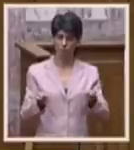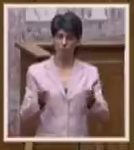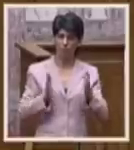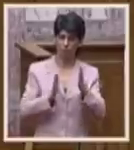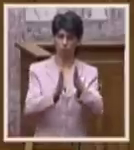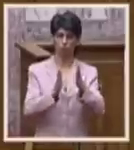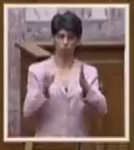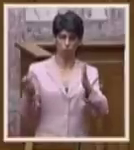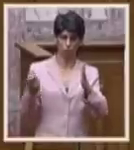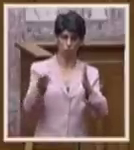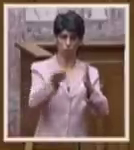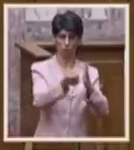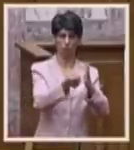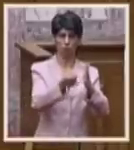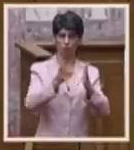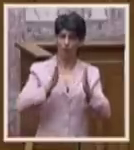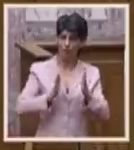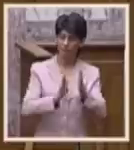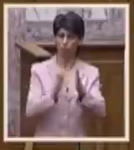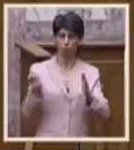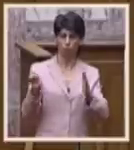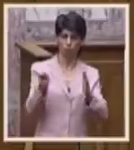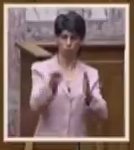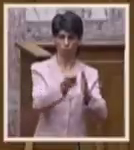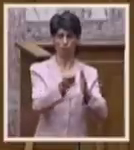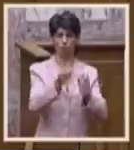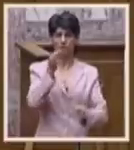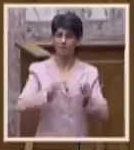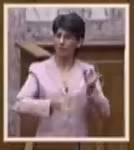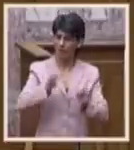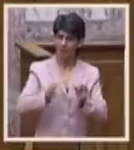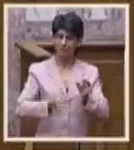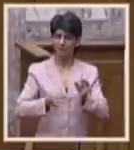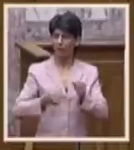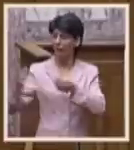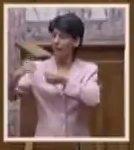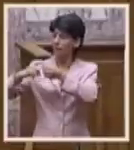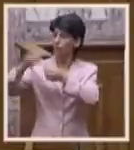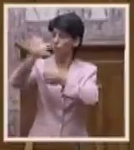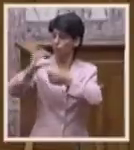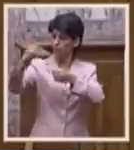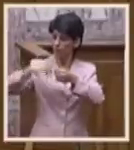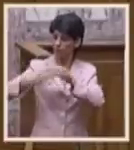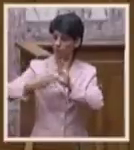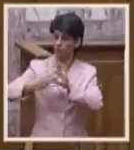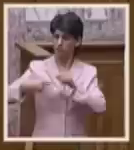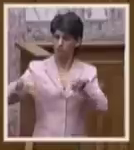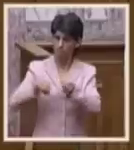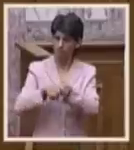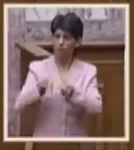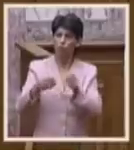του χρέους, της αντιμετώπισης του χρέους σε συνεργασία με τους εταίρους μας, με τρόπο που δεν